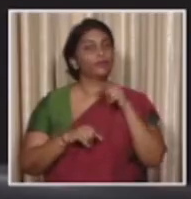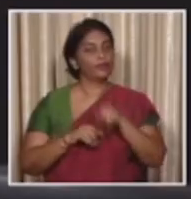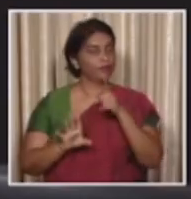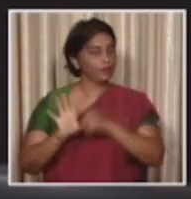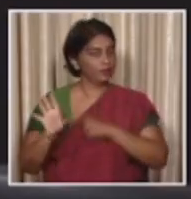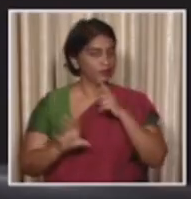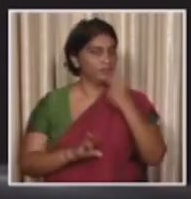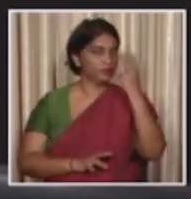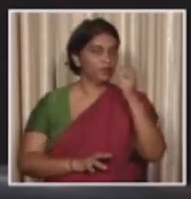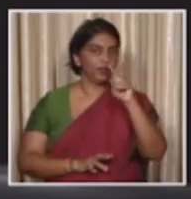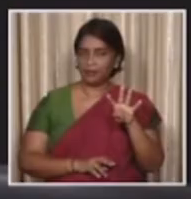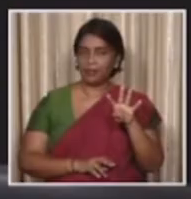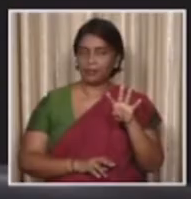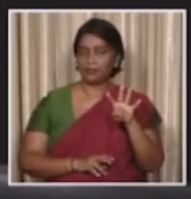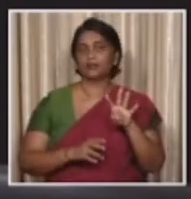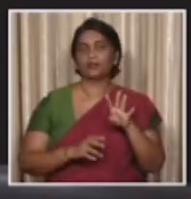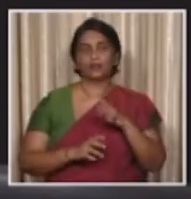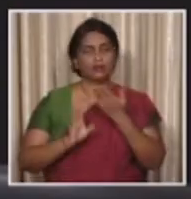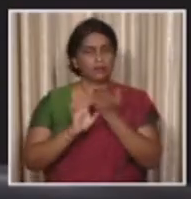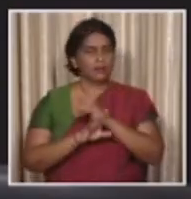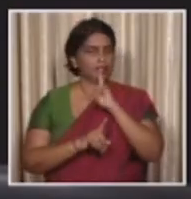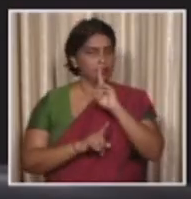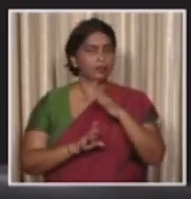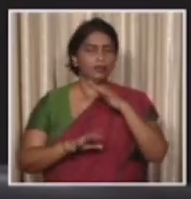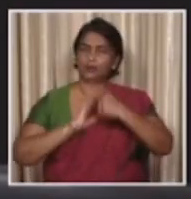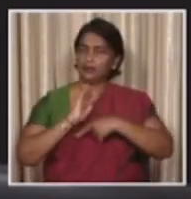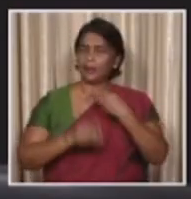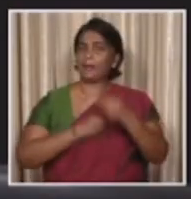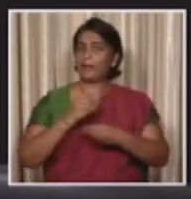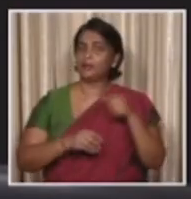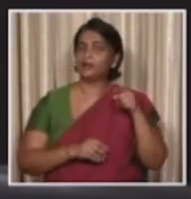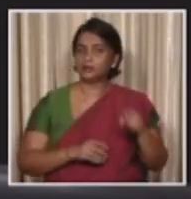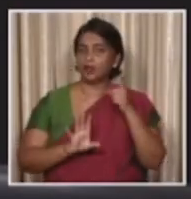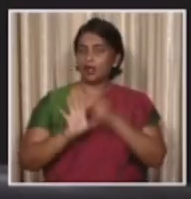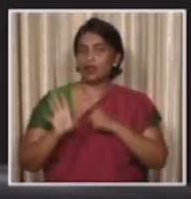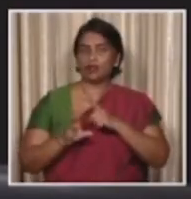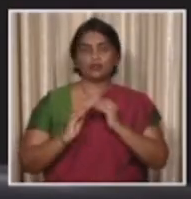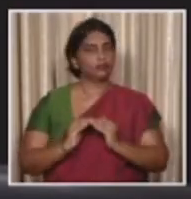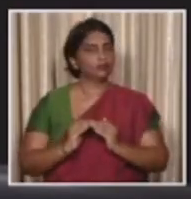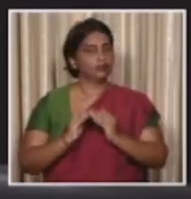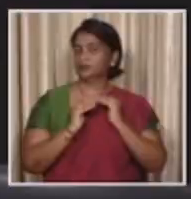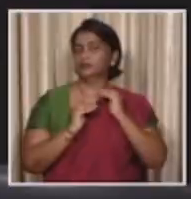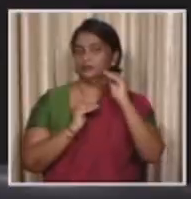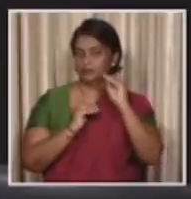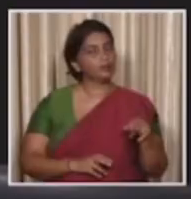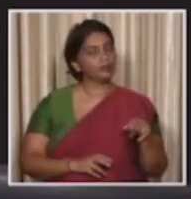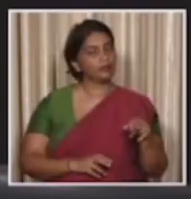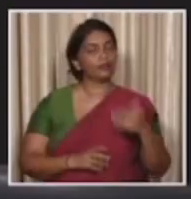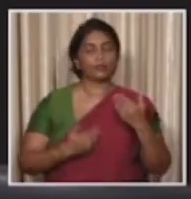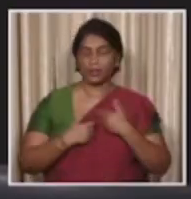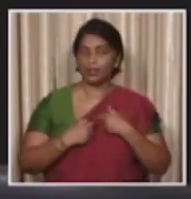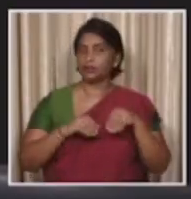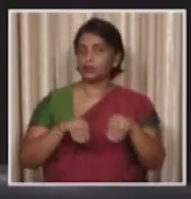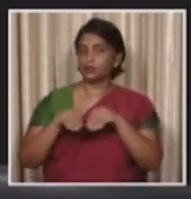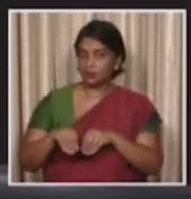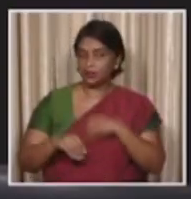වර්ෂයේ 2024 පුරෝකතනය කරපු දලදේශීය නිෂ්පාදනයේ වාර්ෂික වර්ධන වේගය 3%. නමුත් මේ